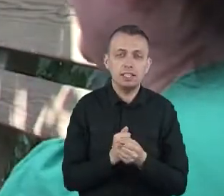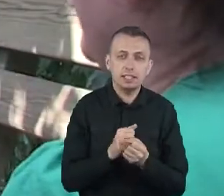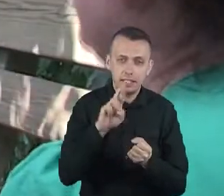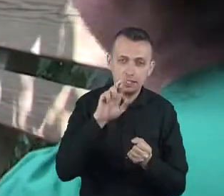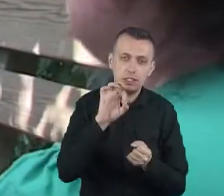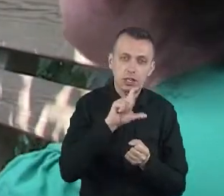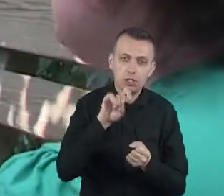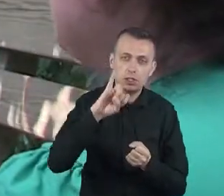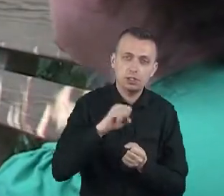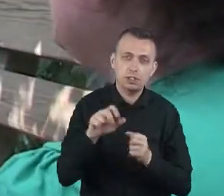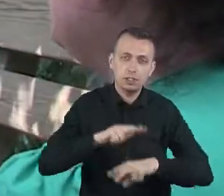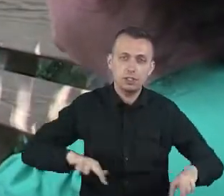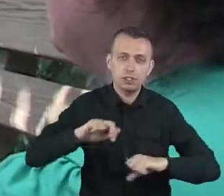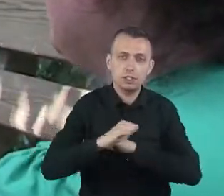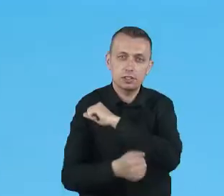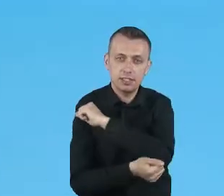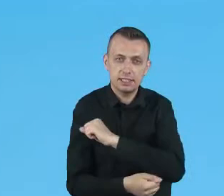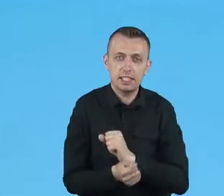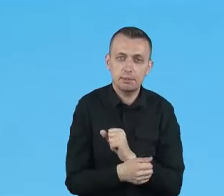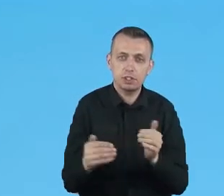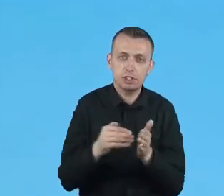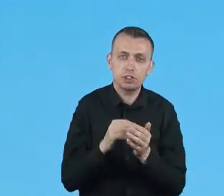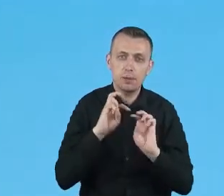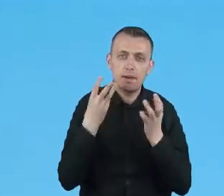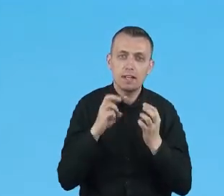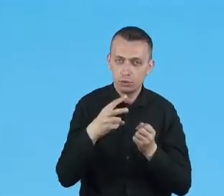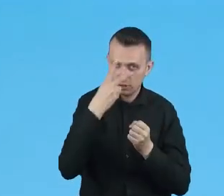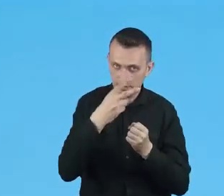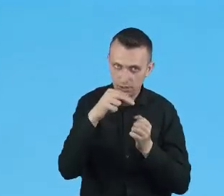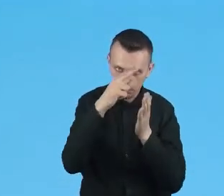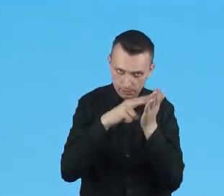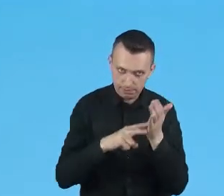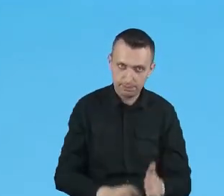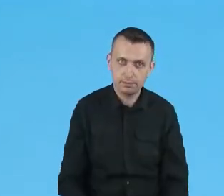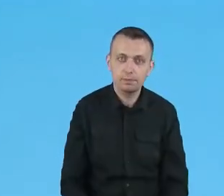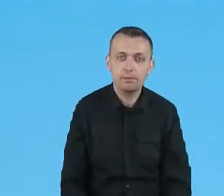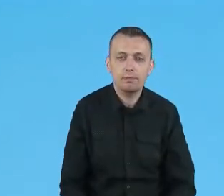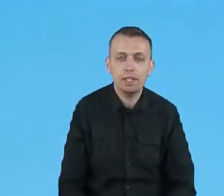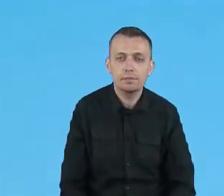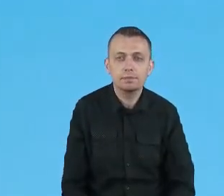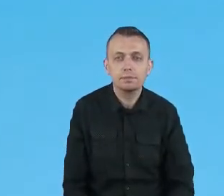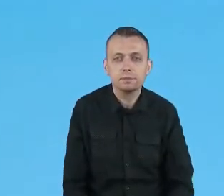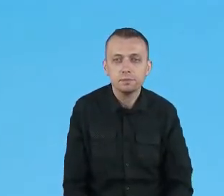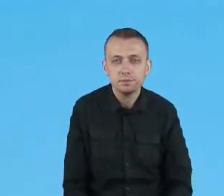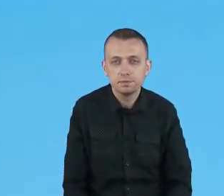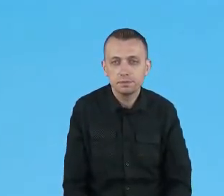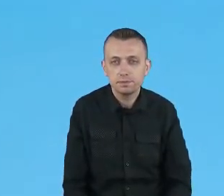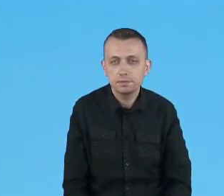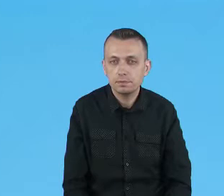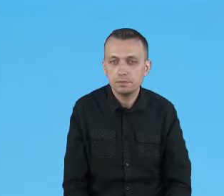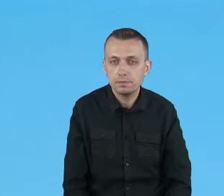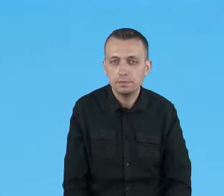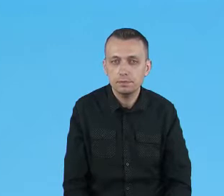i zawodowej może być powierzane osobom, które dają rękojmie należytego sprawowania pieczy zastępczej, nie są i nie były pozbawione